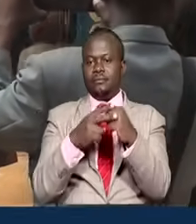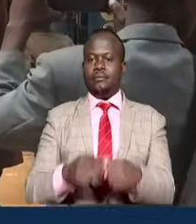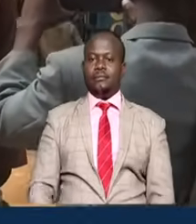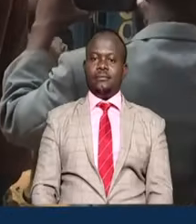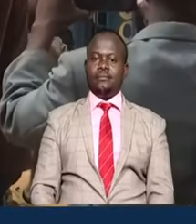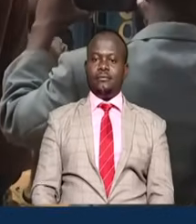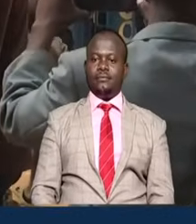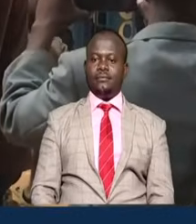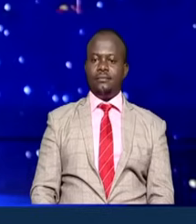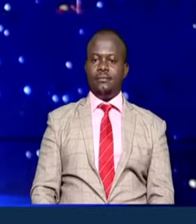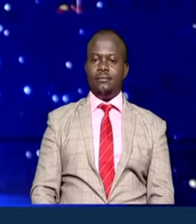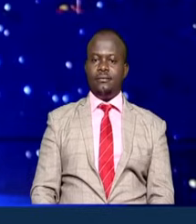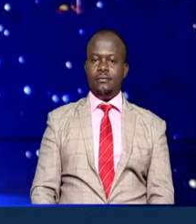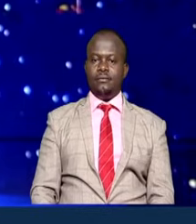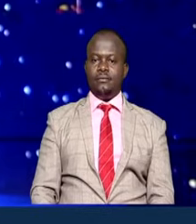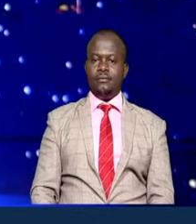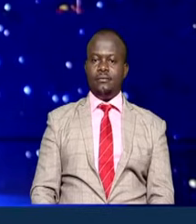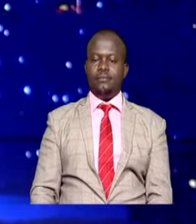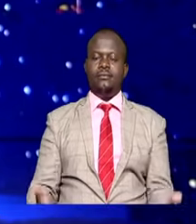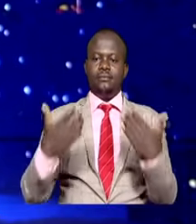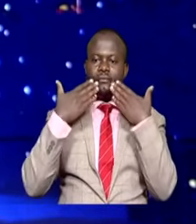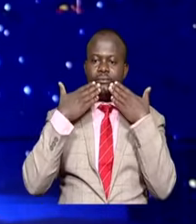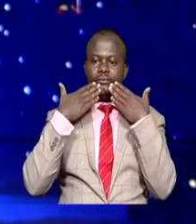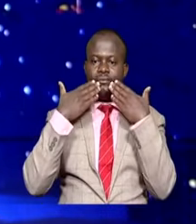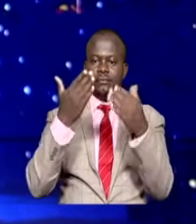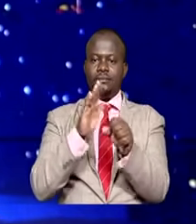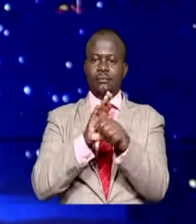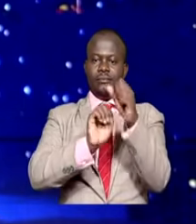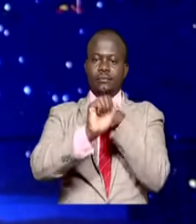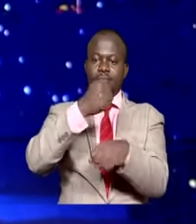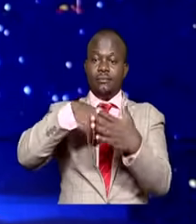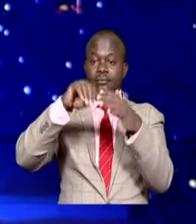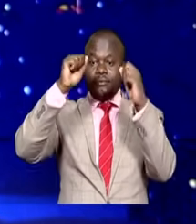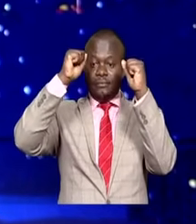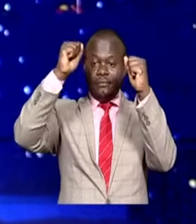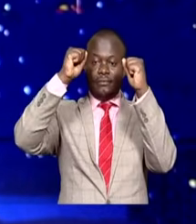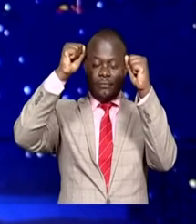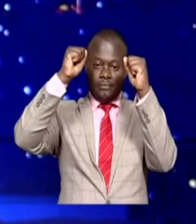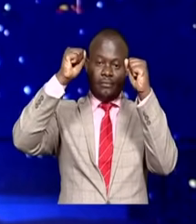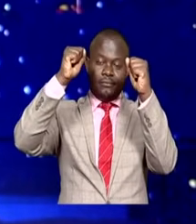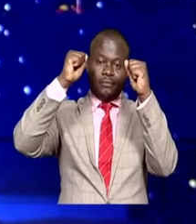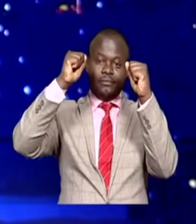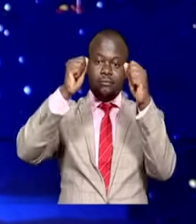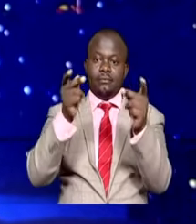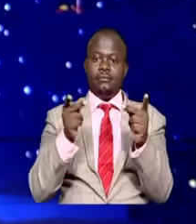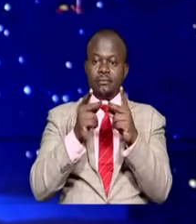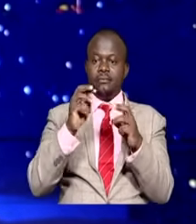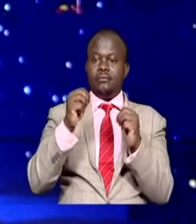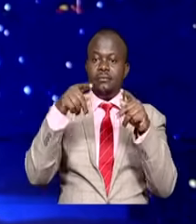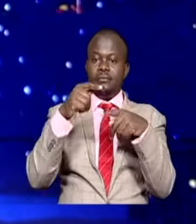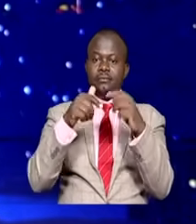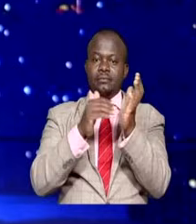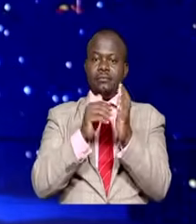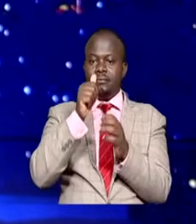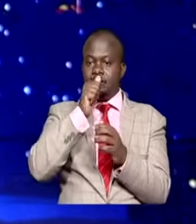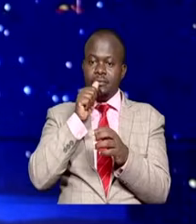karere ka Nyagatare. Urakoze cyane Claude. Ibikorwa byo kwiyamamariza ku mwanya w'ubudepite ariko kwa kandida